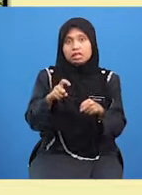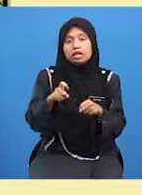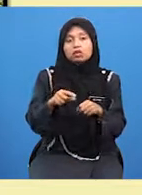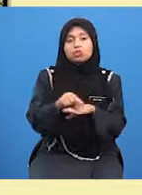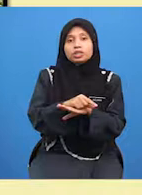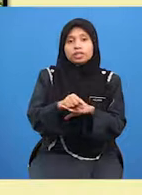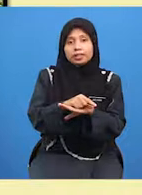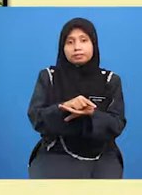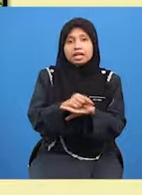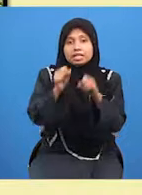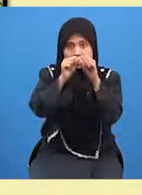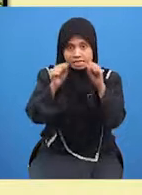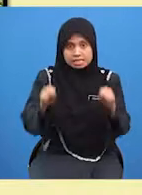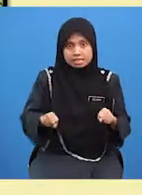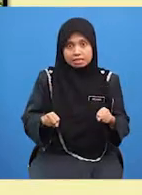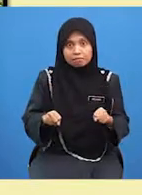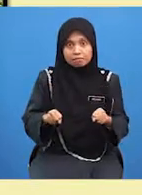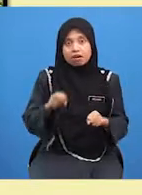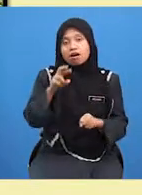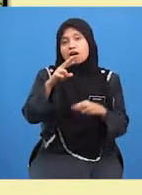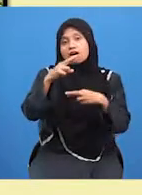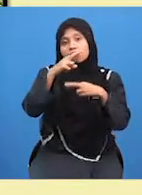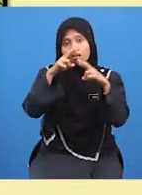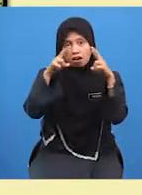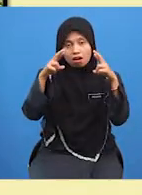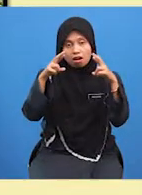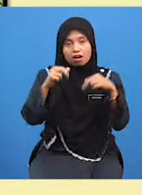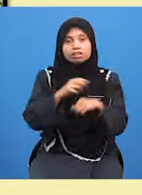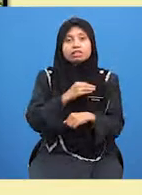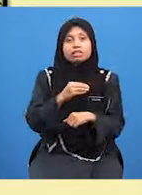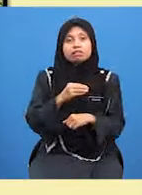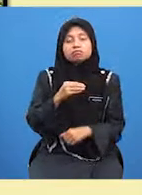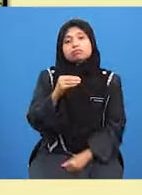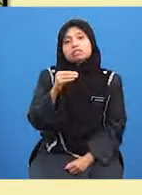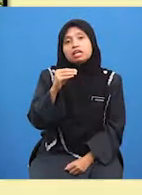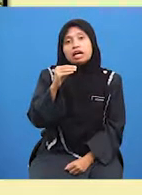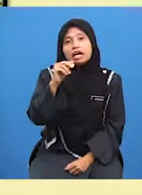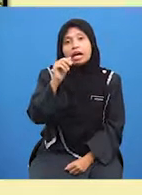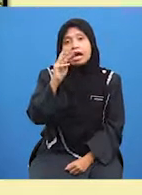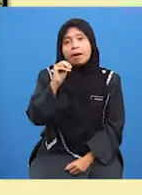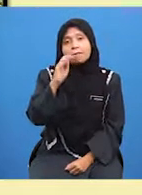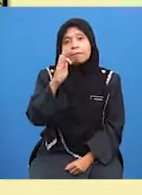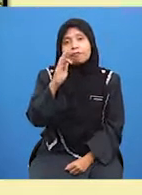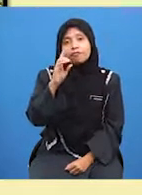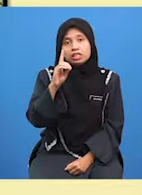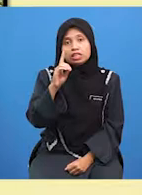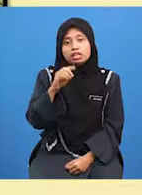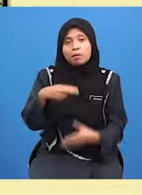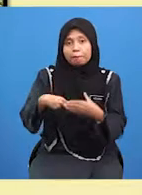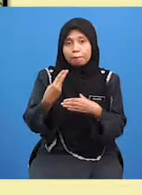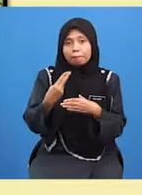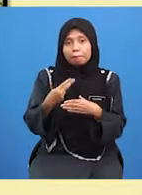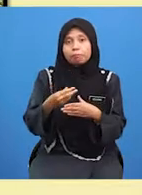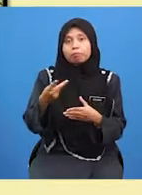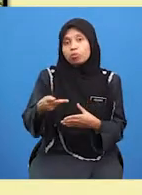mestilah menggunakan sistem RAF, EBB envelope atau NFT.